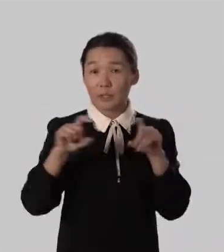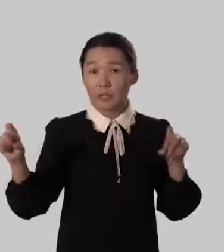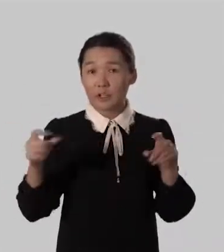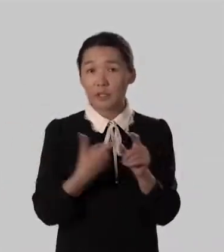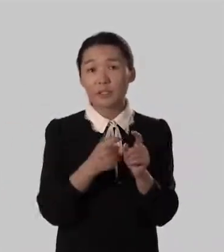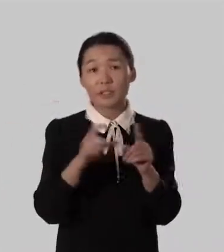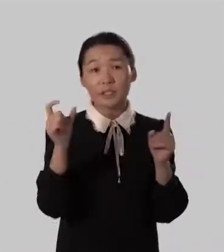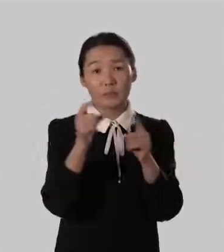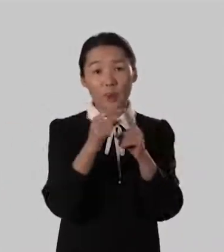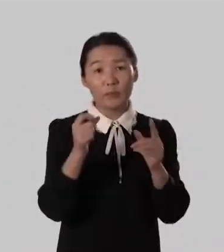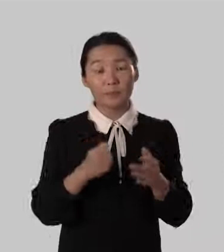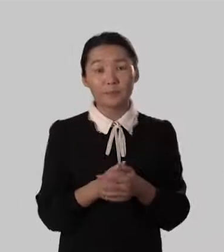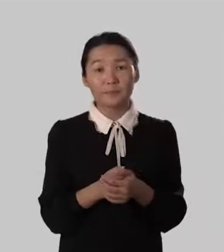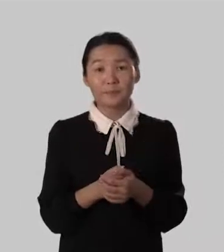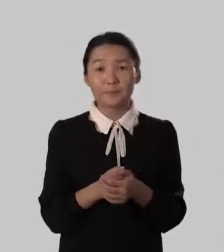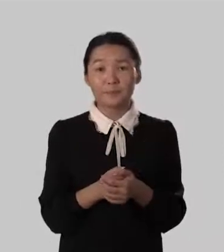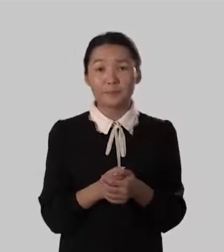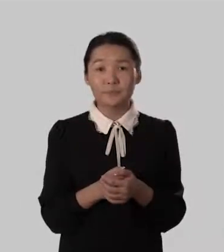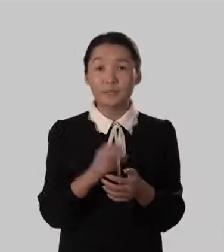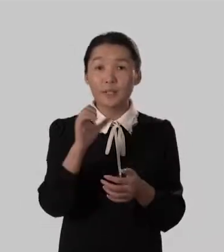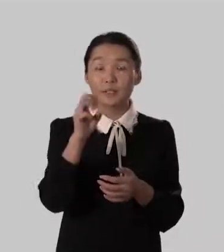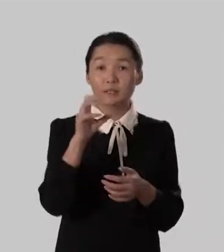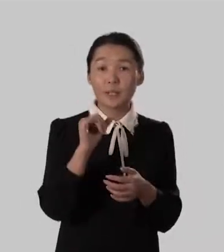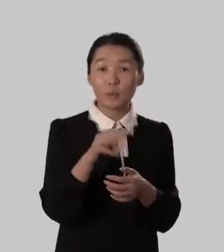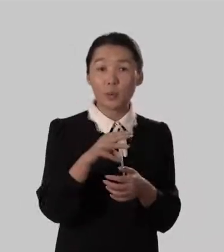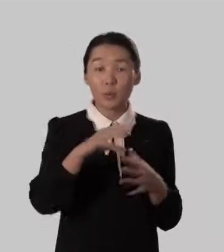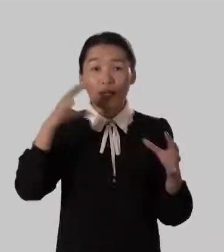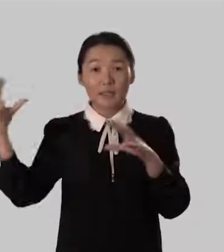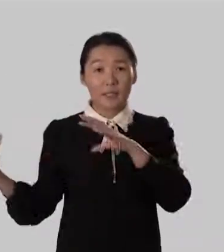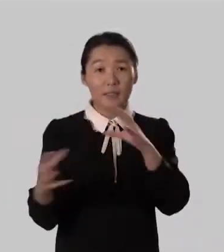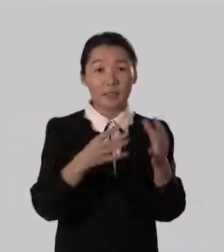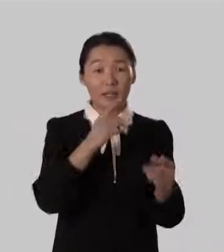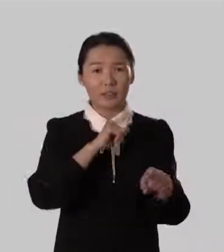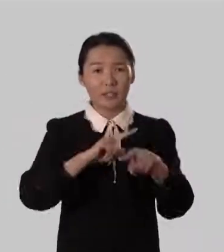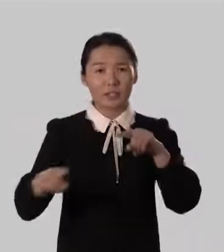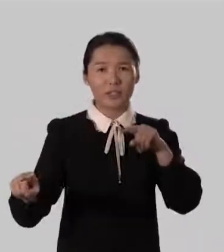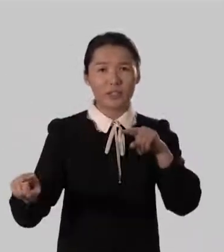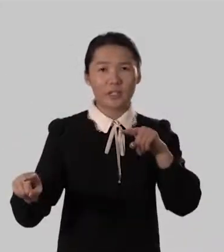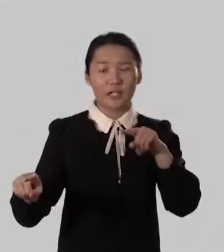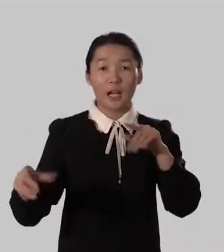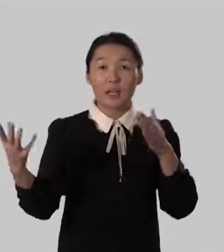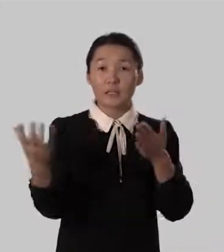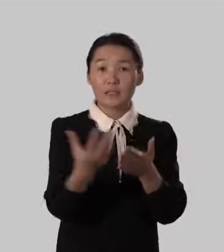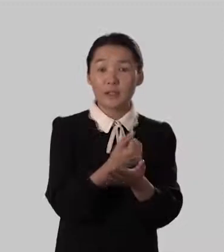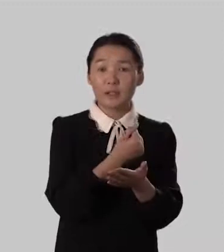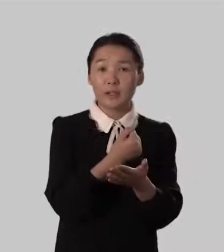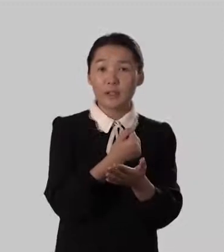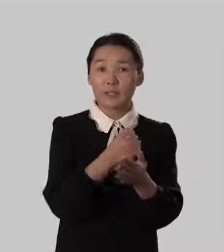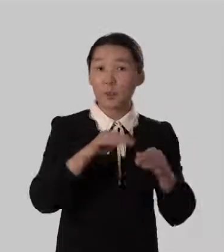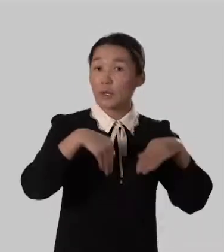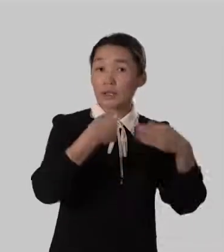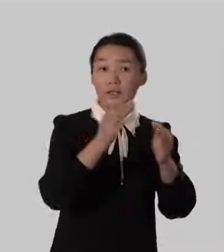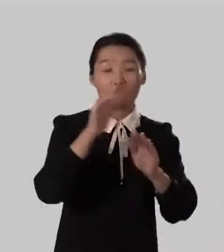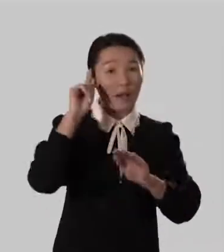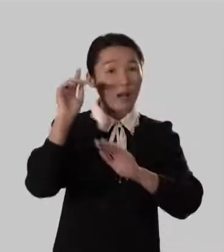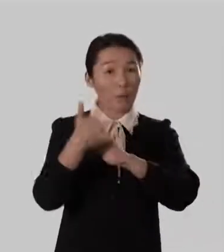предложения с этим словом самом налетает неожиданно застывая врасплох и